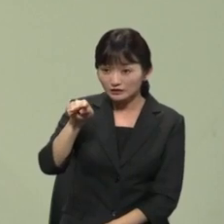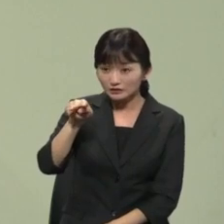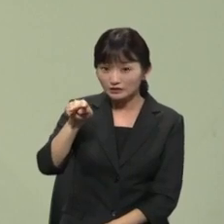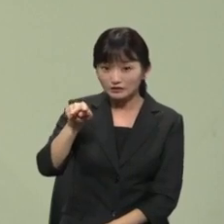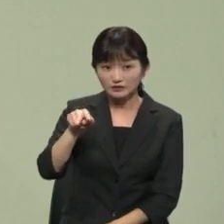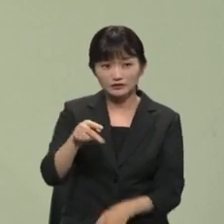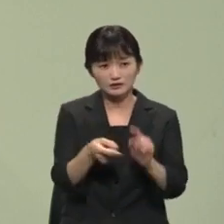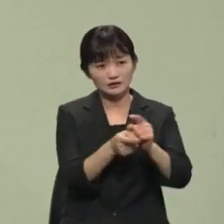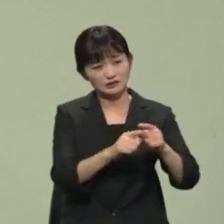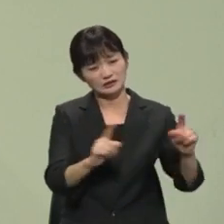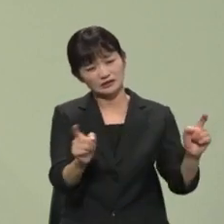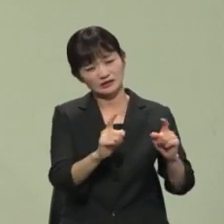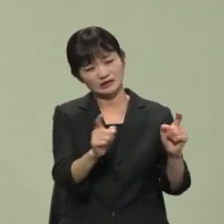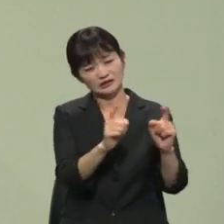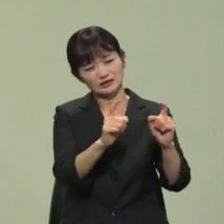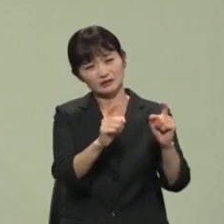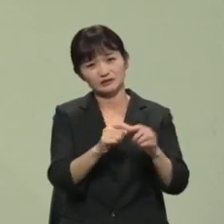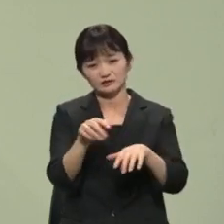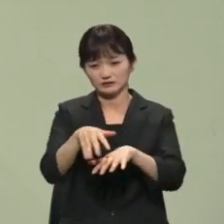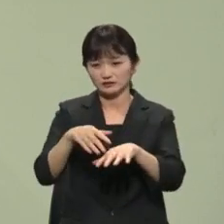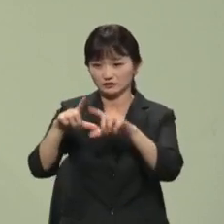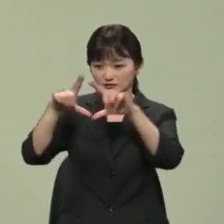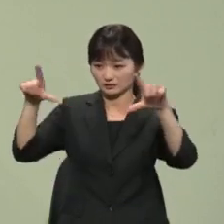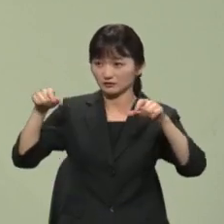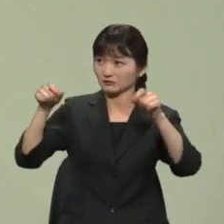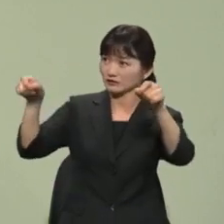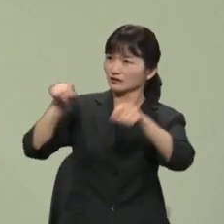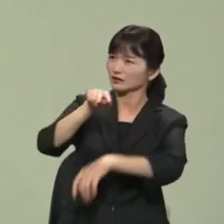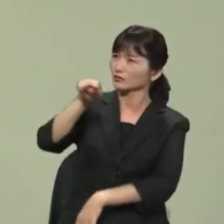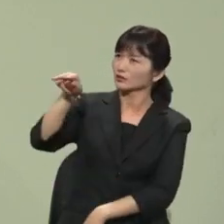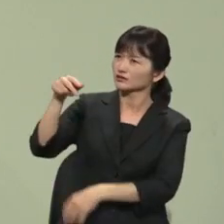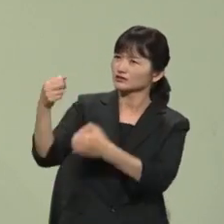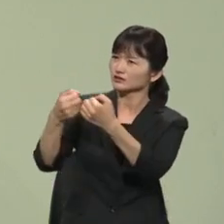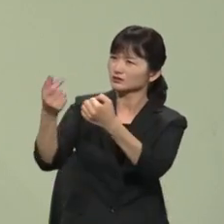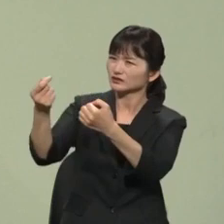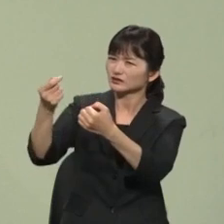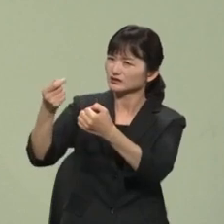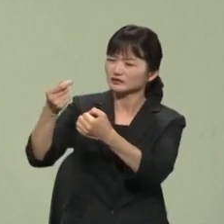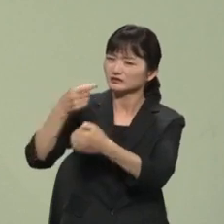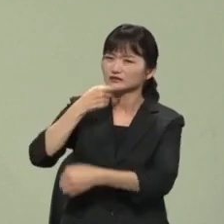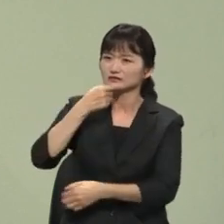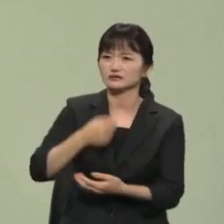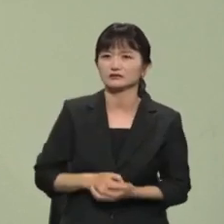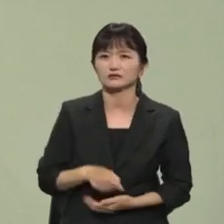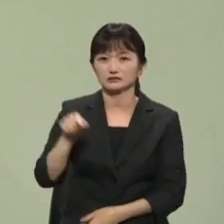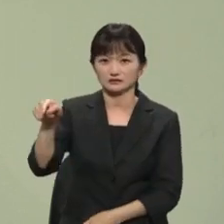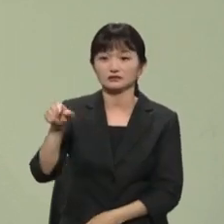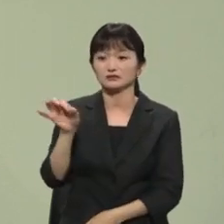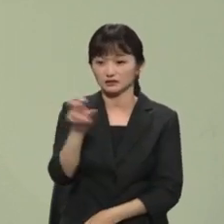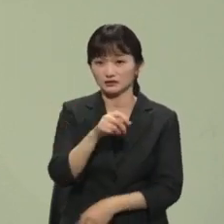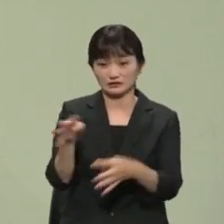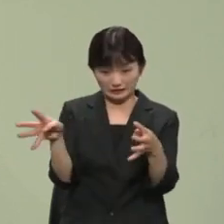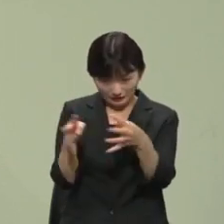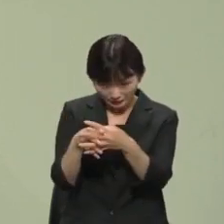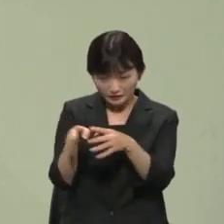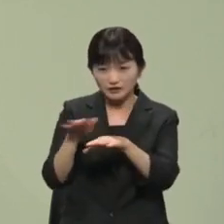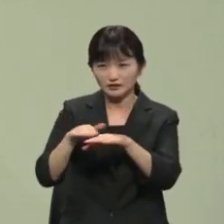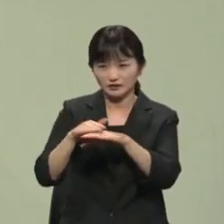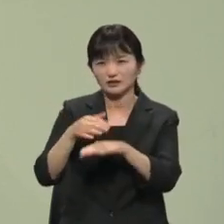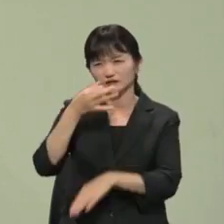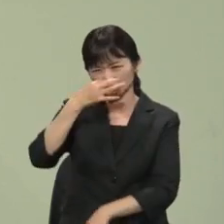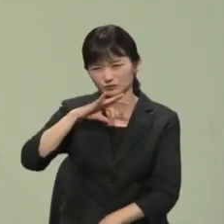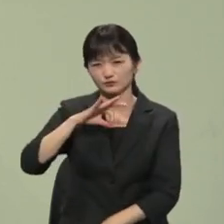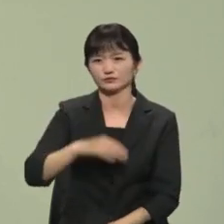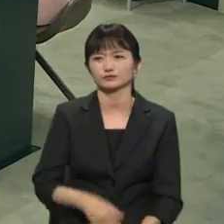현수막에서도 싸우고 있으니까 피곤하다 이렇게 말씀하시는 분들이 많은 것 같아서 좀 이런 부분을 여야가 합의해서 처리하는 것이 바람직하지 않을까